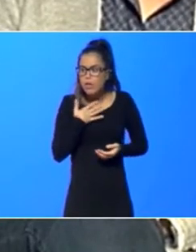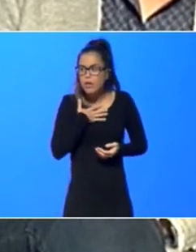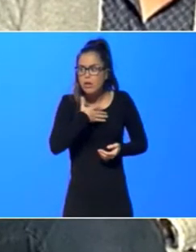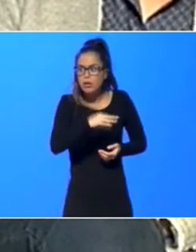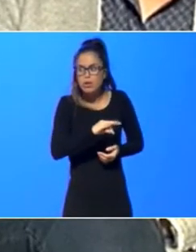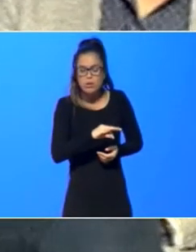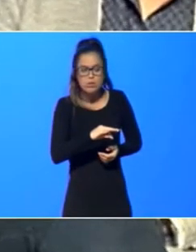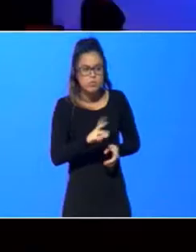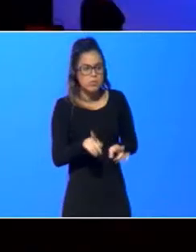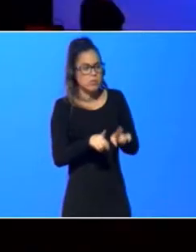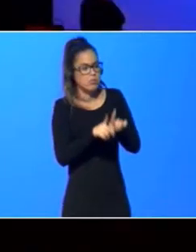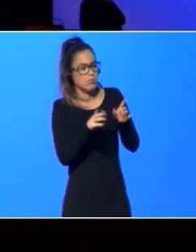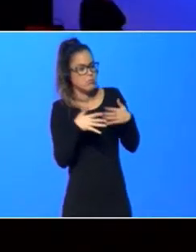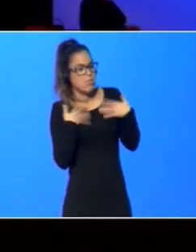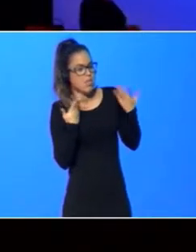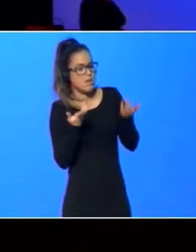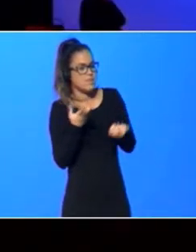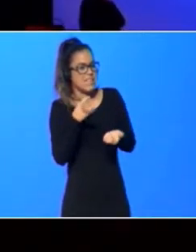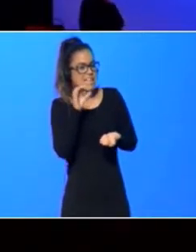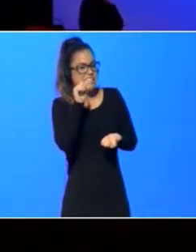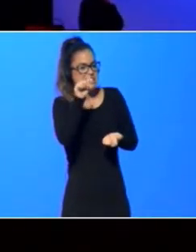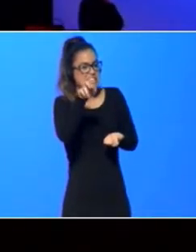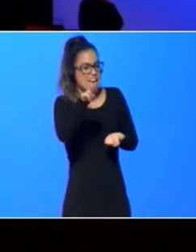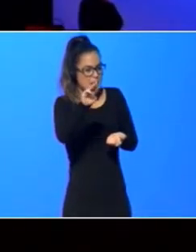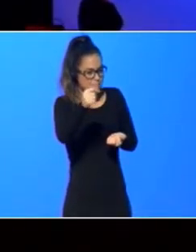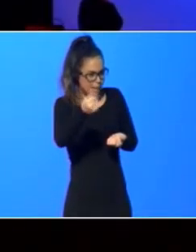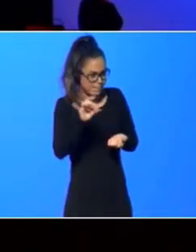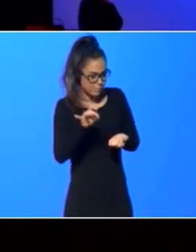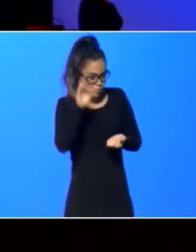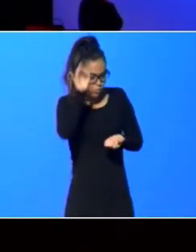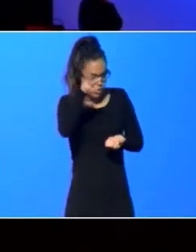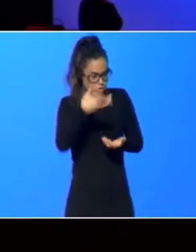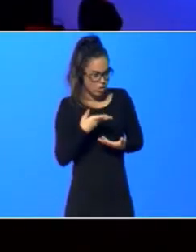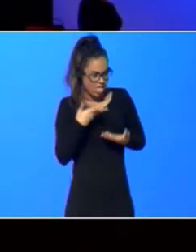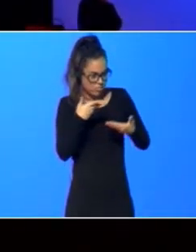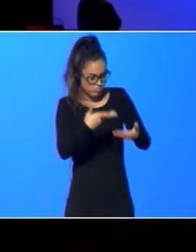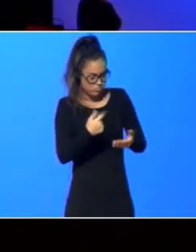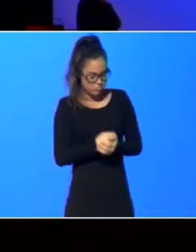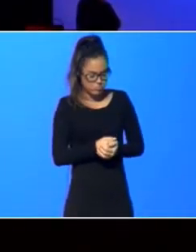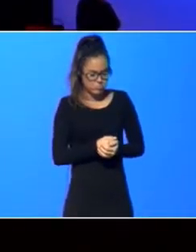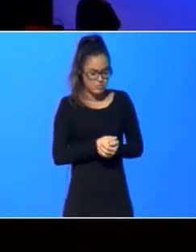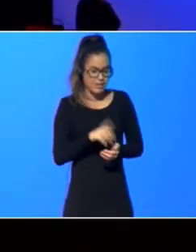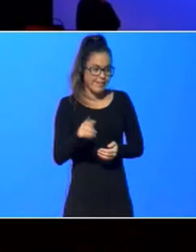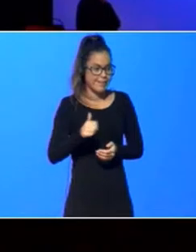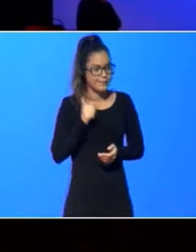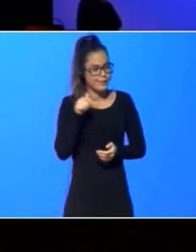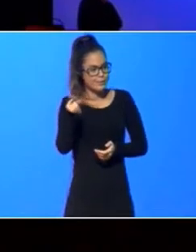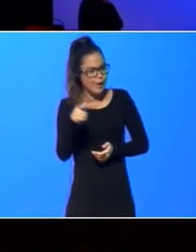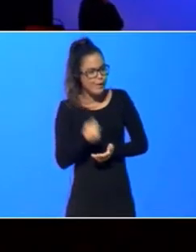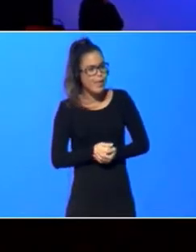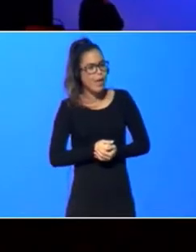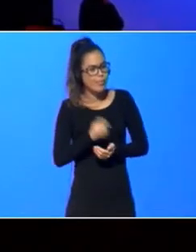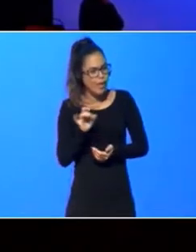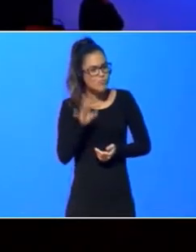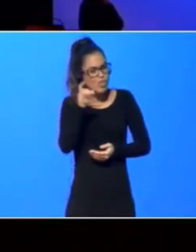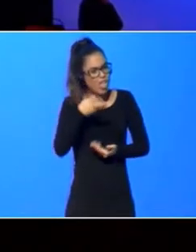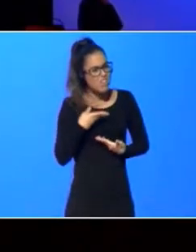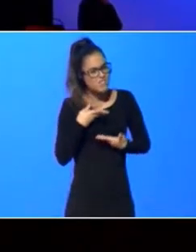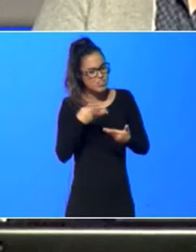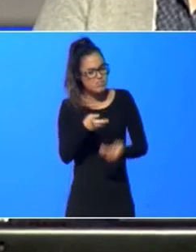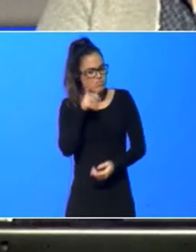jatzu xerpa bat. Da, egun horretan suerte txarra aukidu zuete, tokatu jatzu xerpa txarra. Dorduan pentsau aldozu,